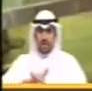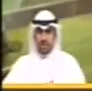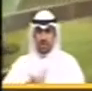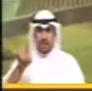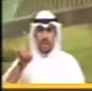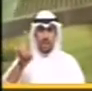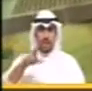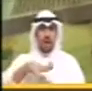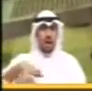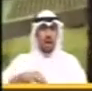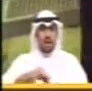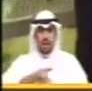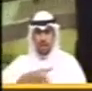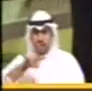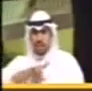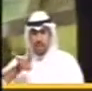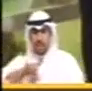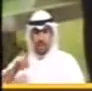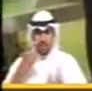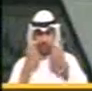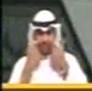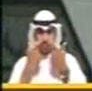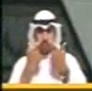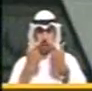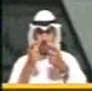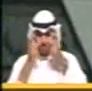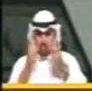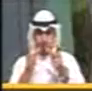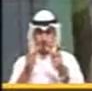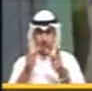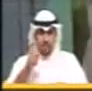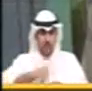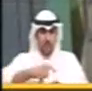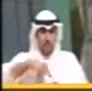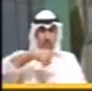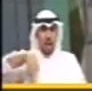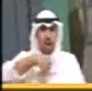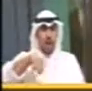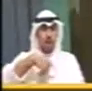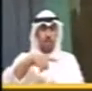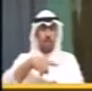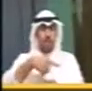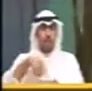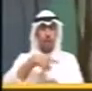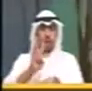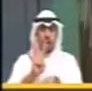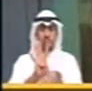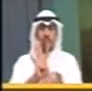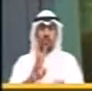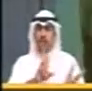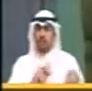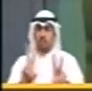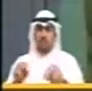مواطنين أو مقيمين، وحنا متواجدين إن شاء الله خلال 24 ساعة، وفي حال وجود أي سؤال أو استفسار لحد